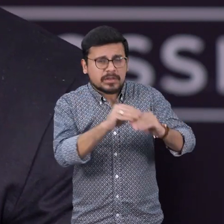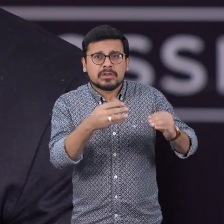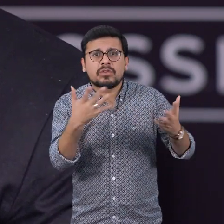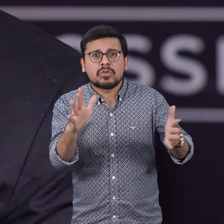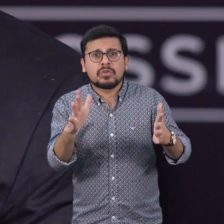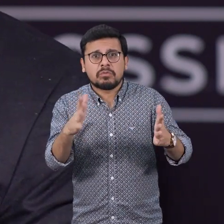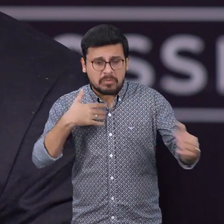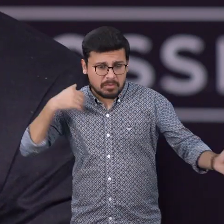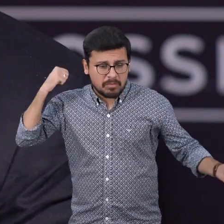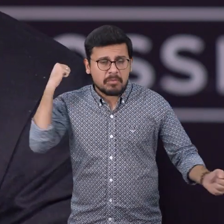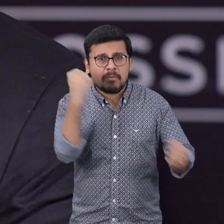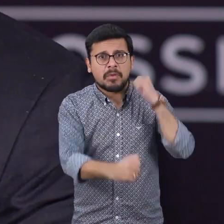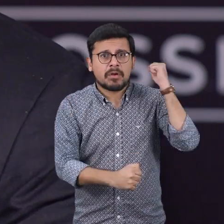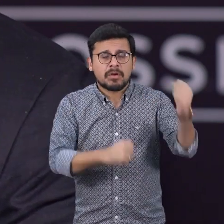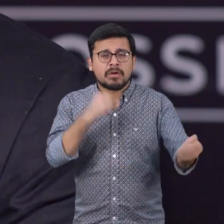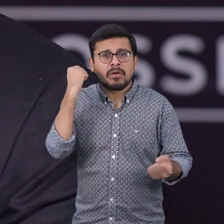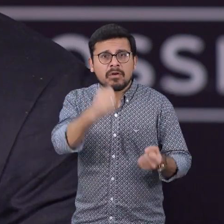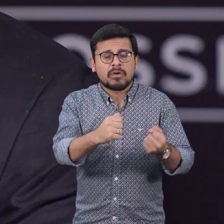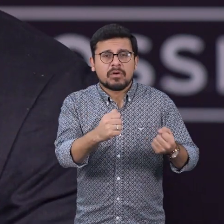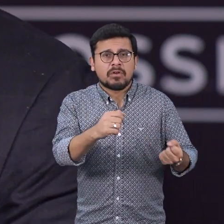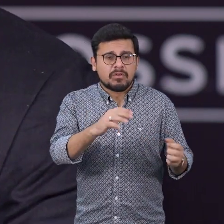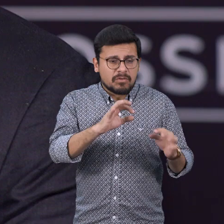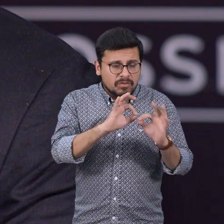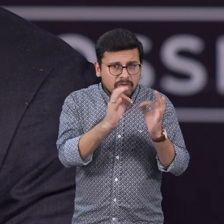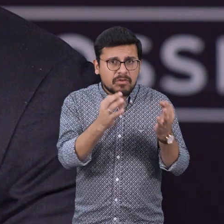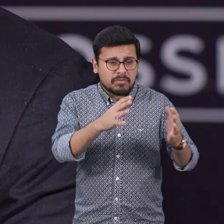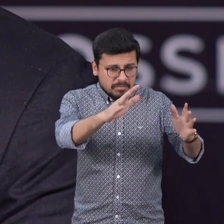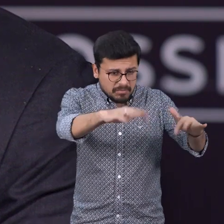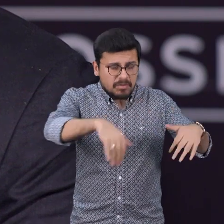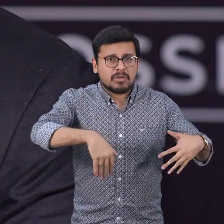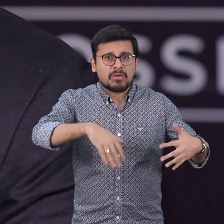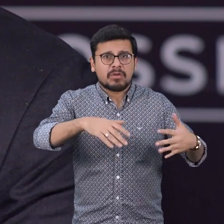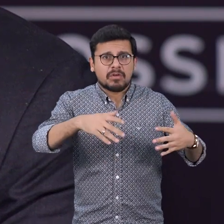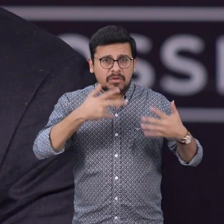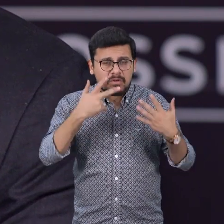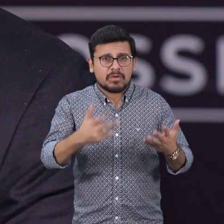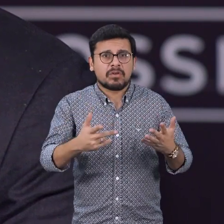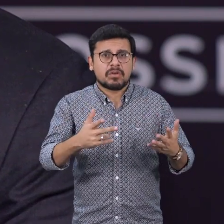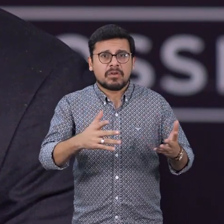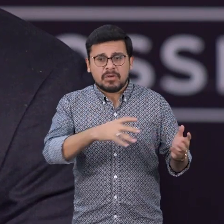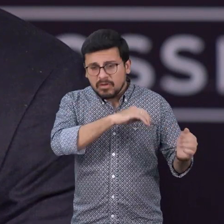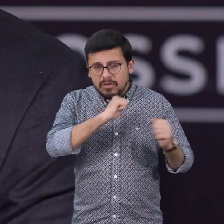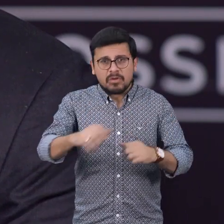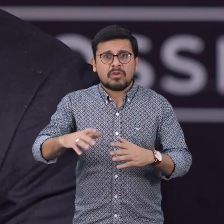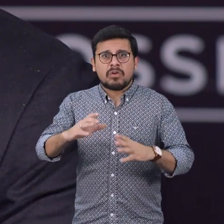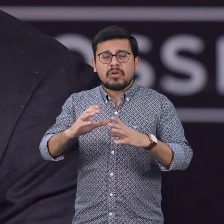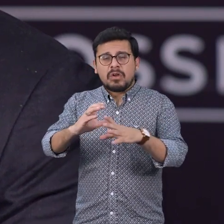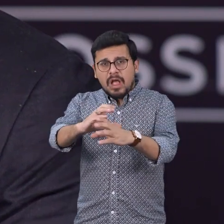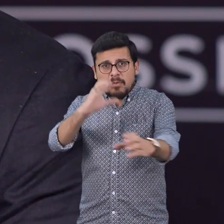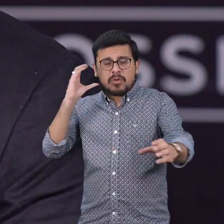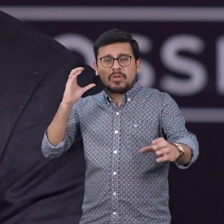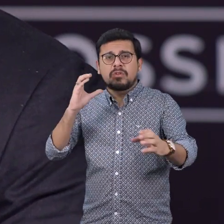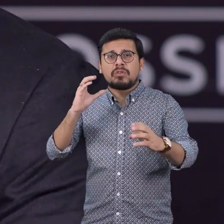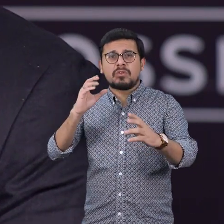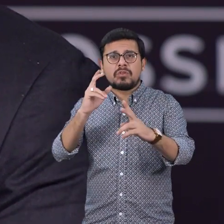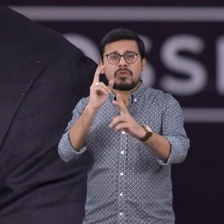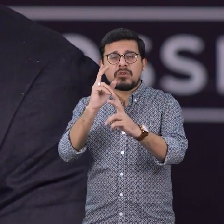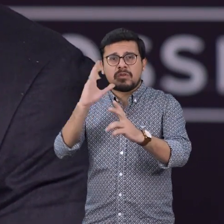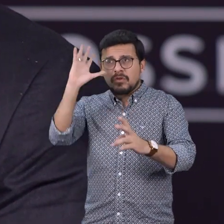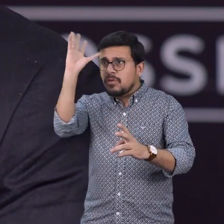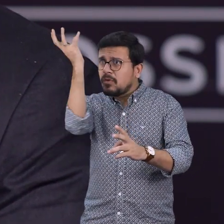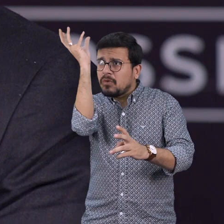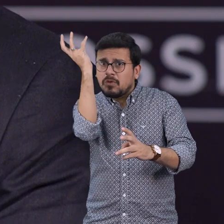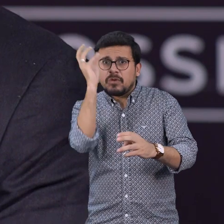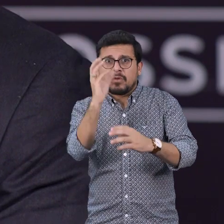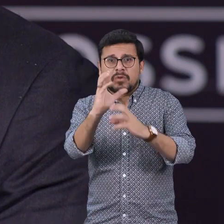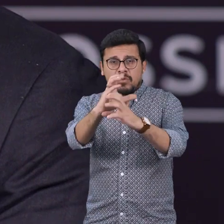پروجیکٹ ہے کالڈ اسپریڈنگ اسمائلز, اس میں ہم اسی طرح چھوٹی چھوٹی خوشیاں ہی بانٹ رہے ہیں لوگوں میں, اور